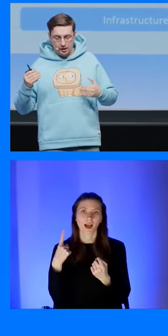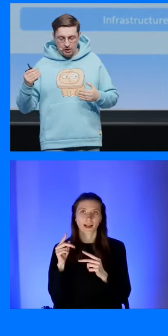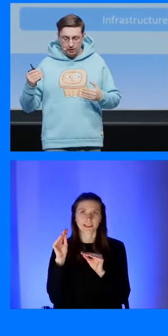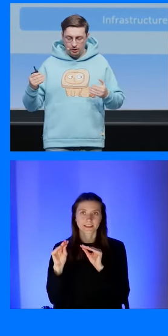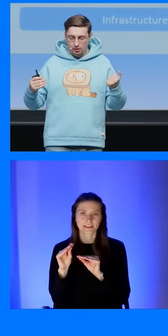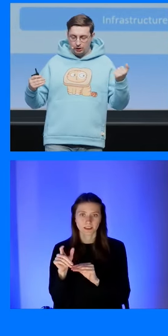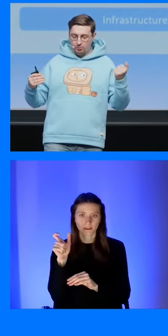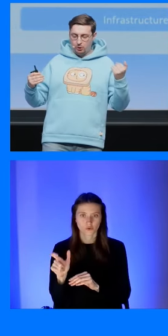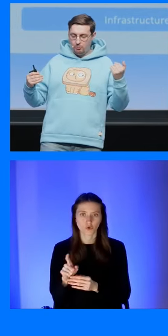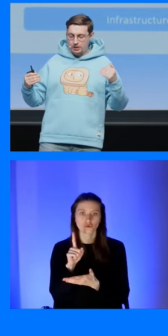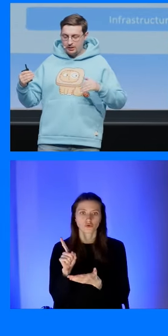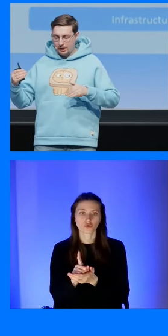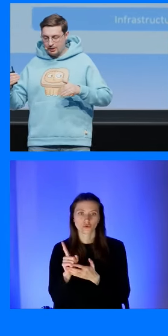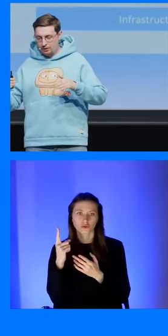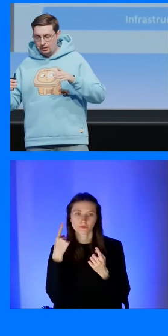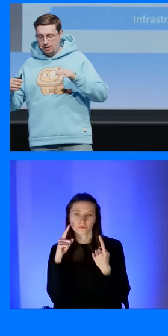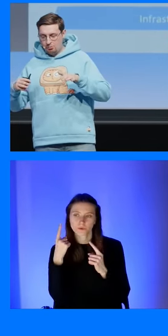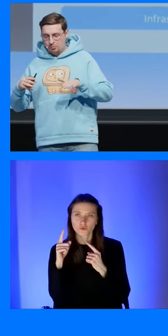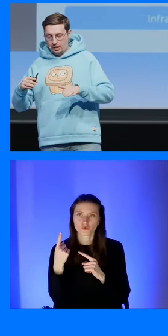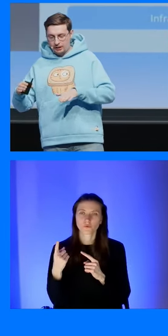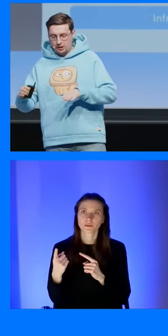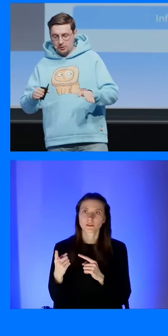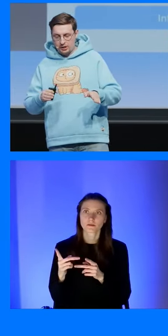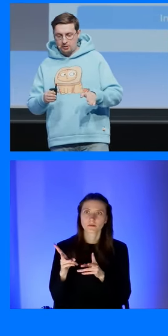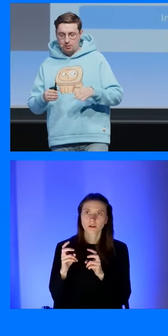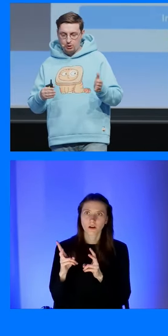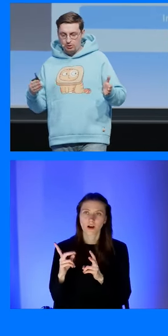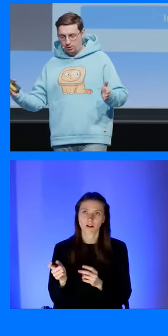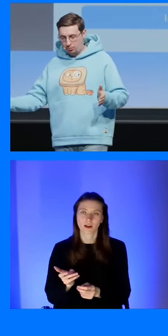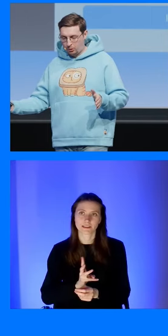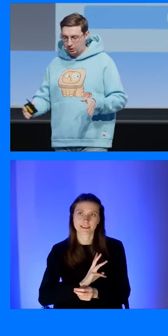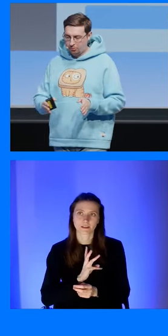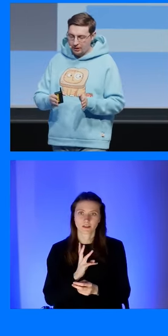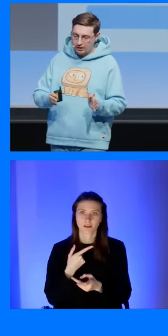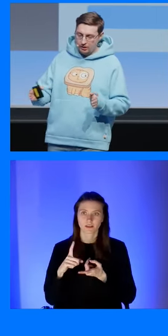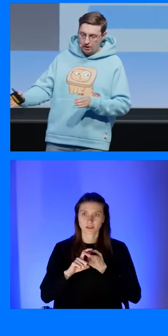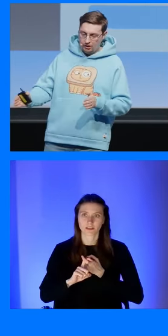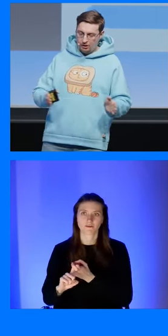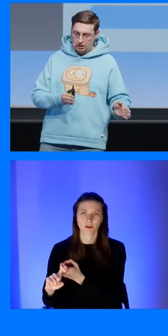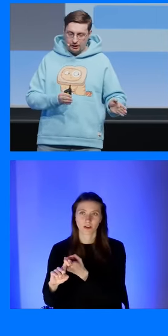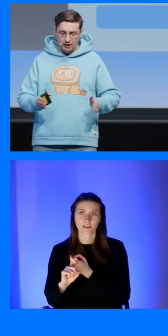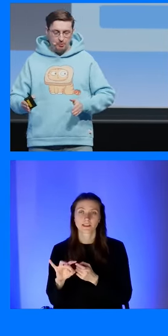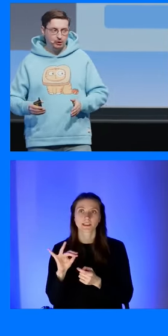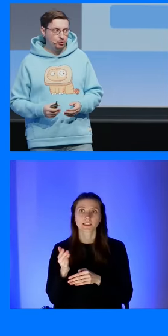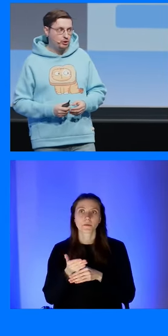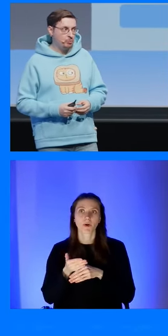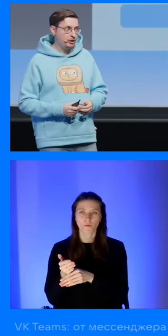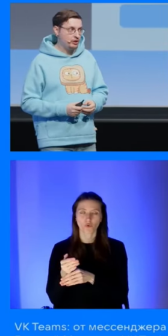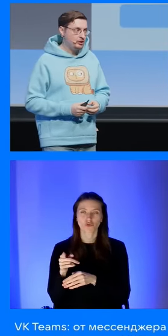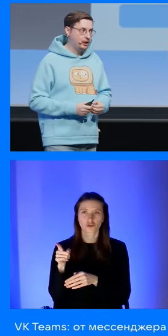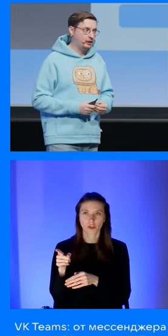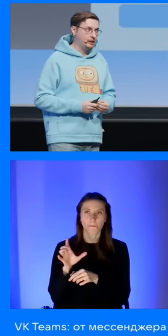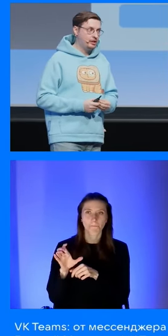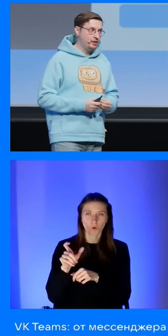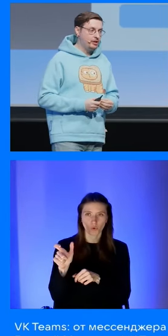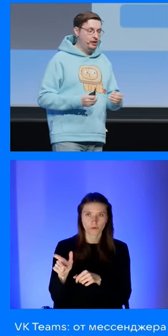выстроить корректно домены, в которые приходит бизнес-инициатива, корректно расписать и помочь продуктам понять, в какие команды лучше ее